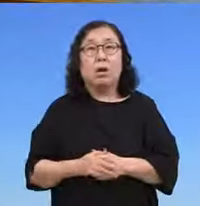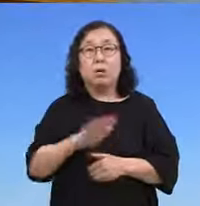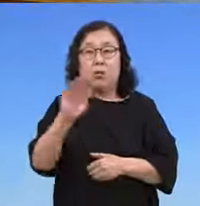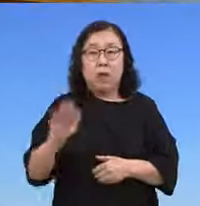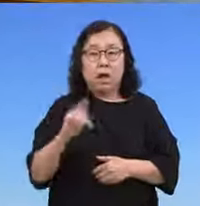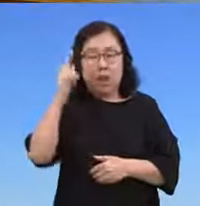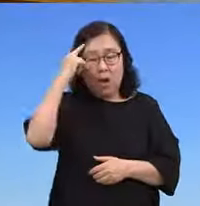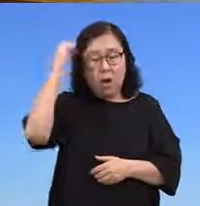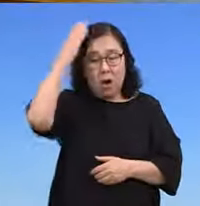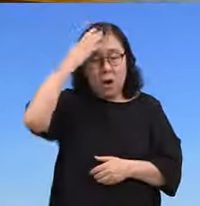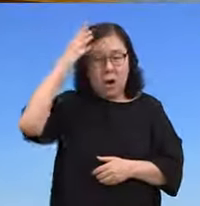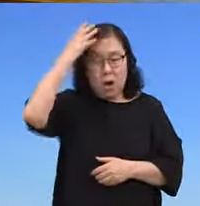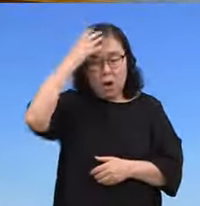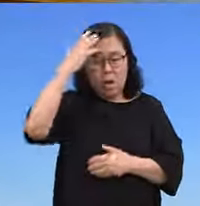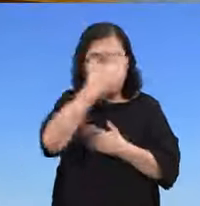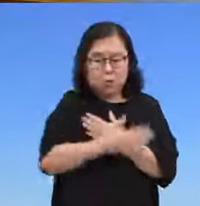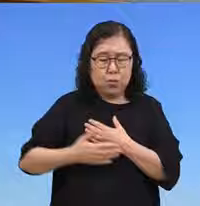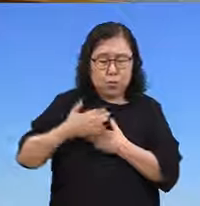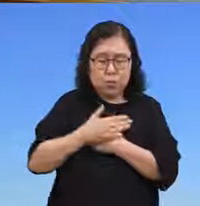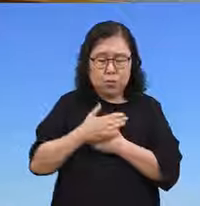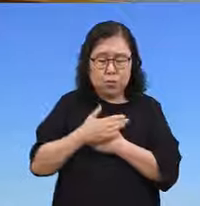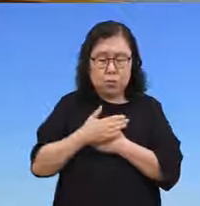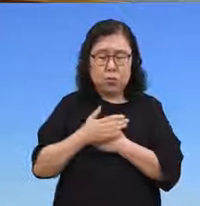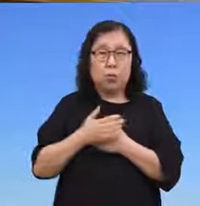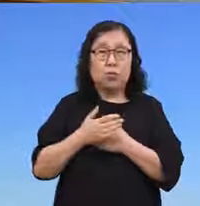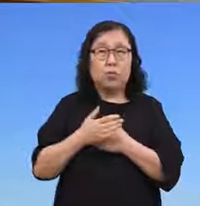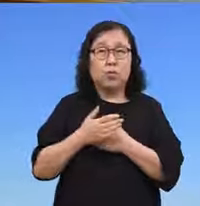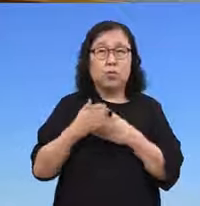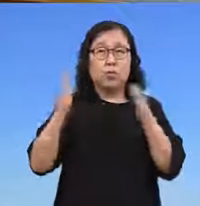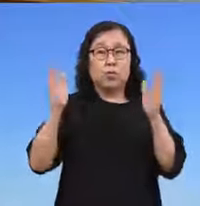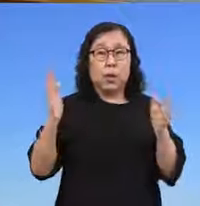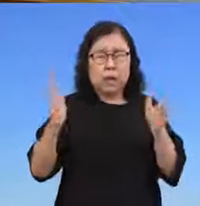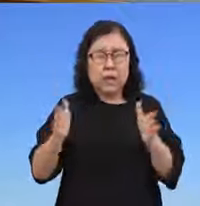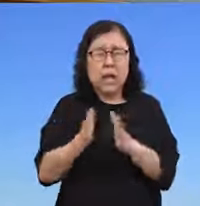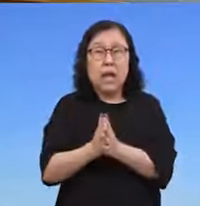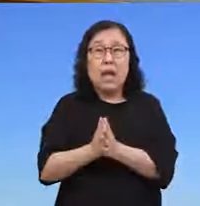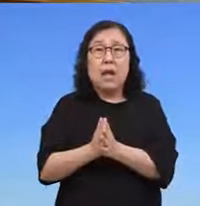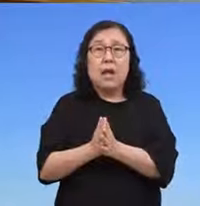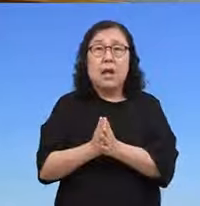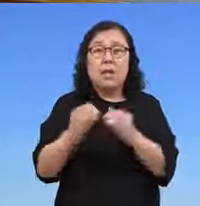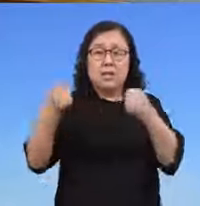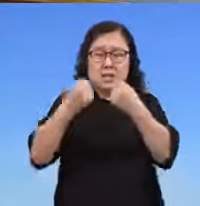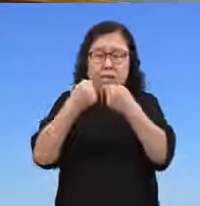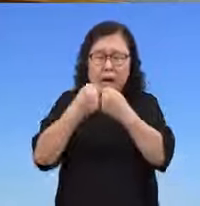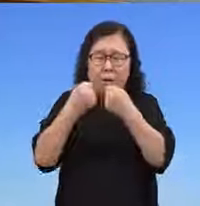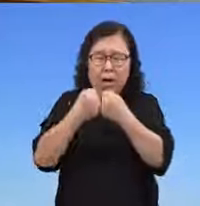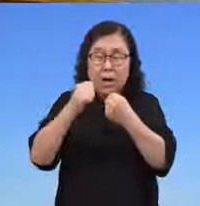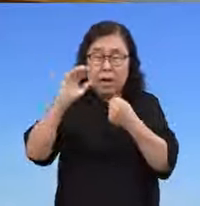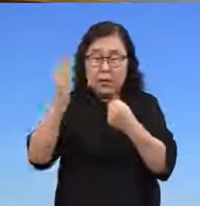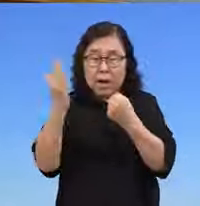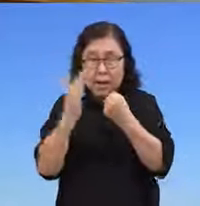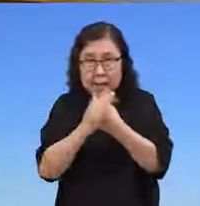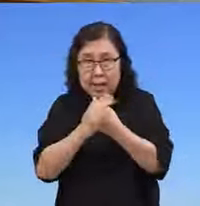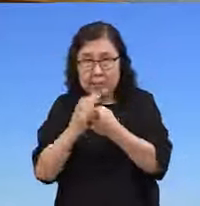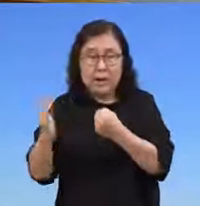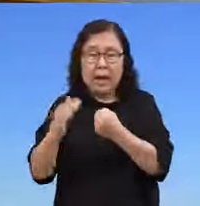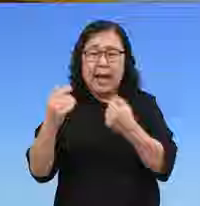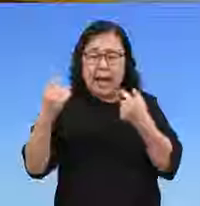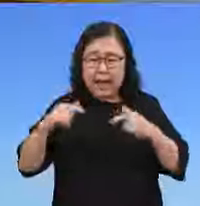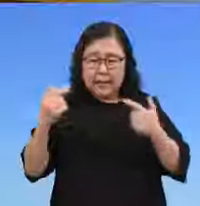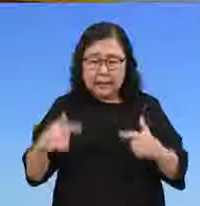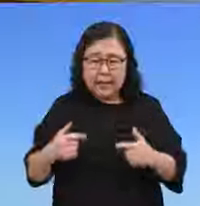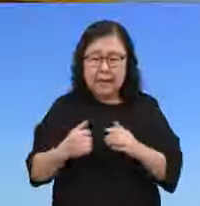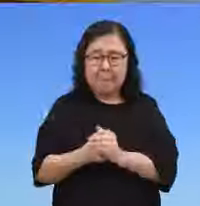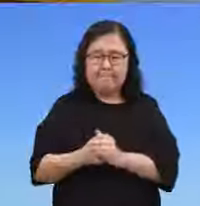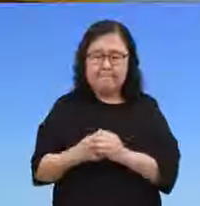투쟁적인 삶을 살아야 되기 때문에, 그래 우리가 더 강해져야 된다는, 맨날 그냥 우는 소리하고